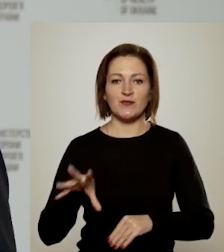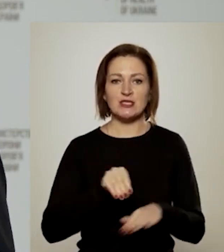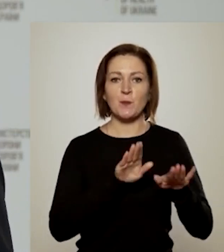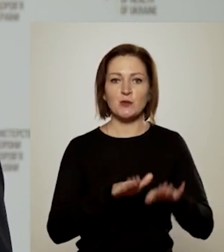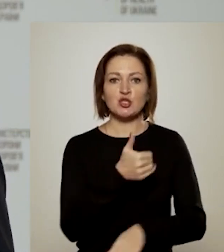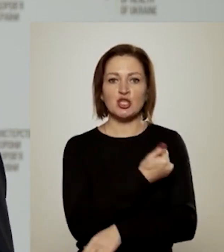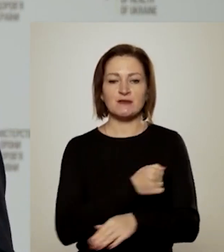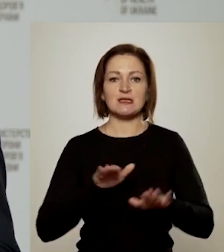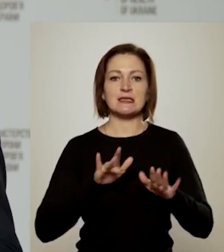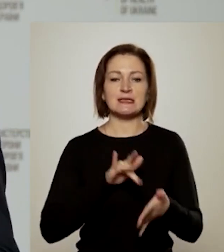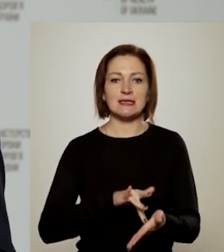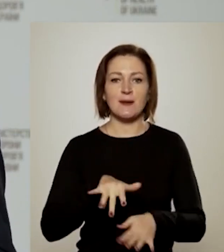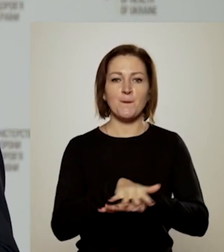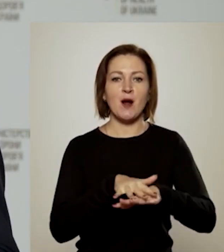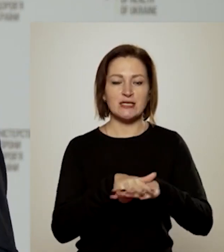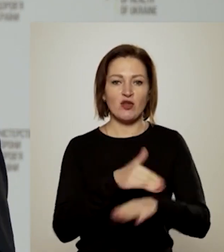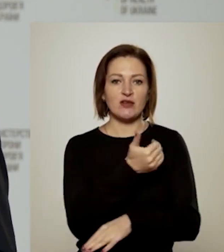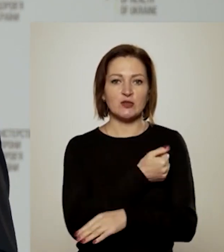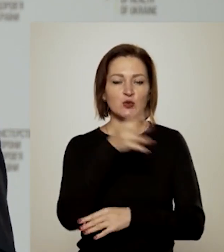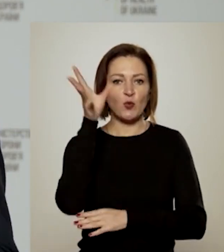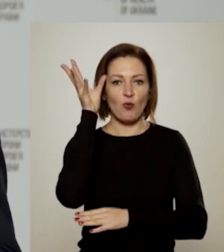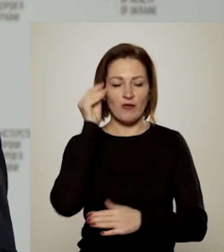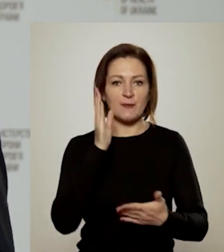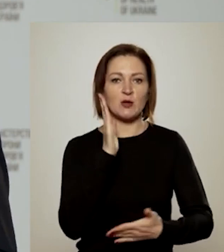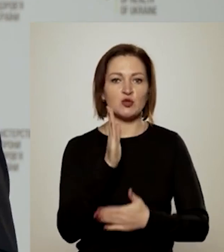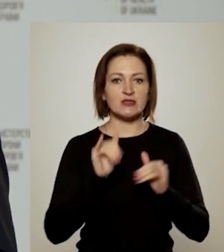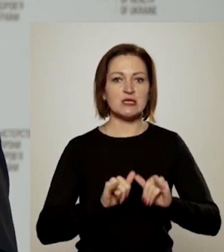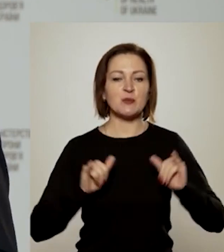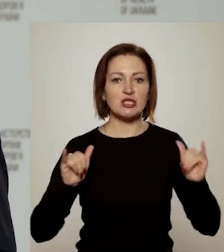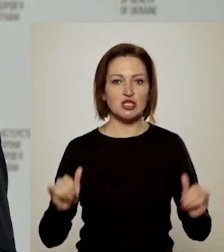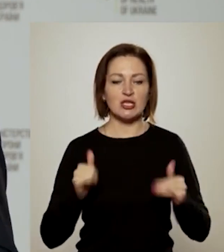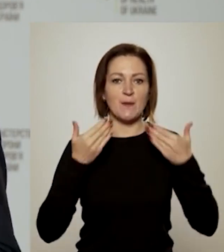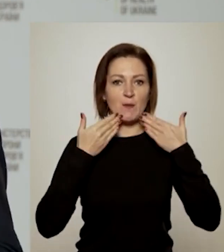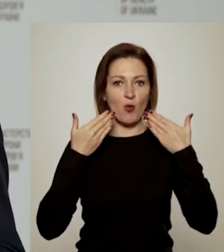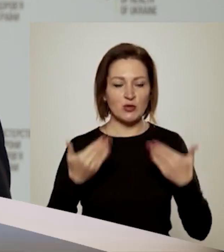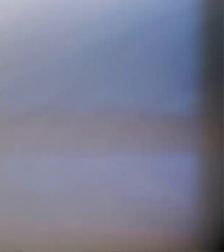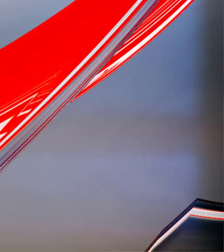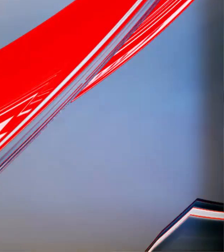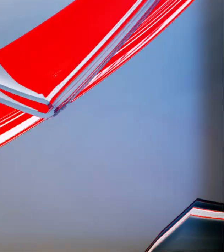центрів масової вакцинації з урахуванням прогнозованого збільшення попиту.